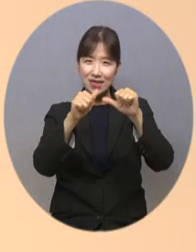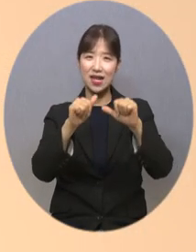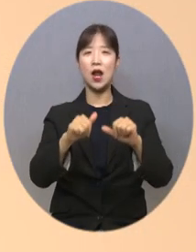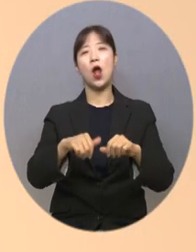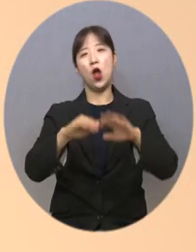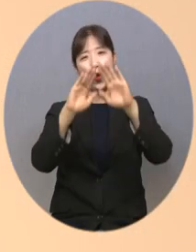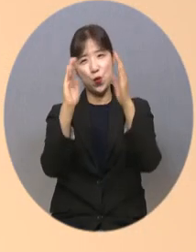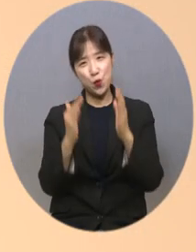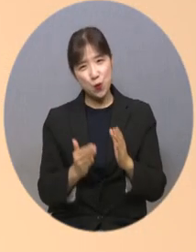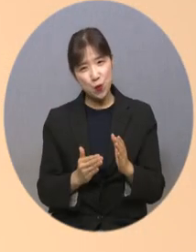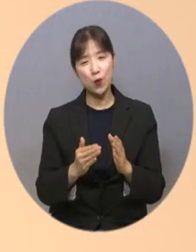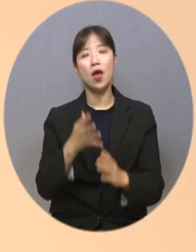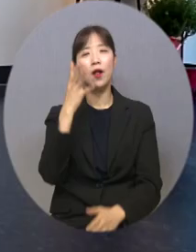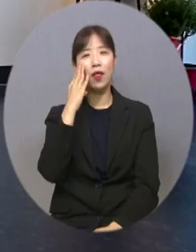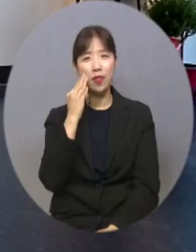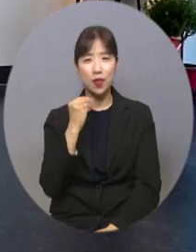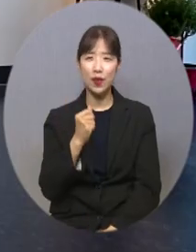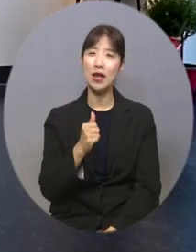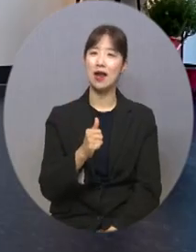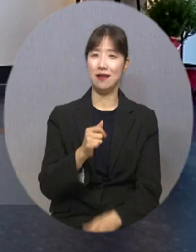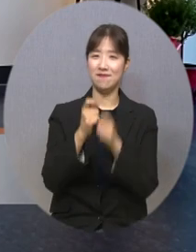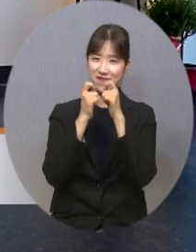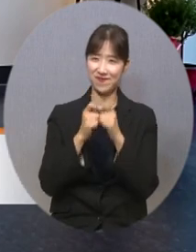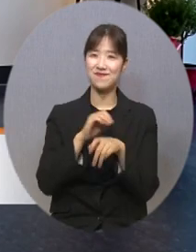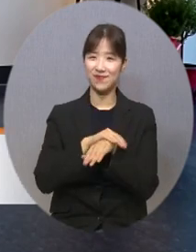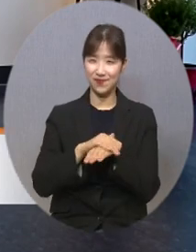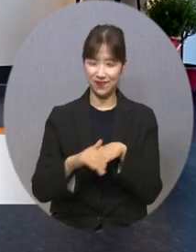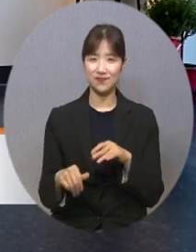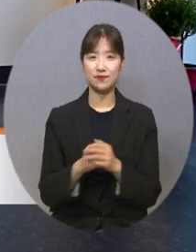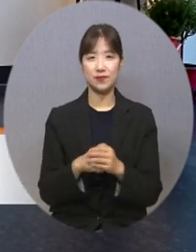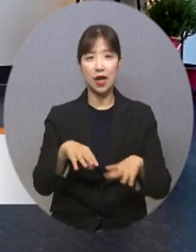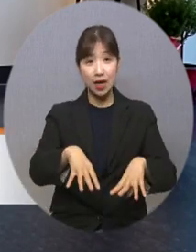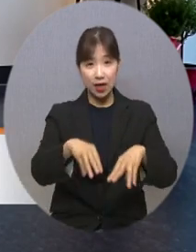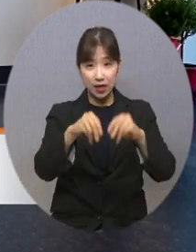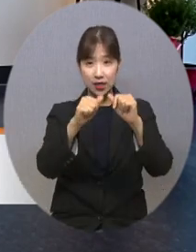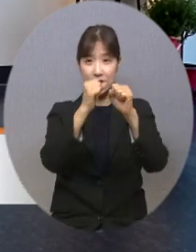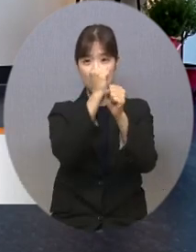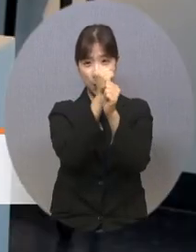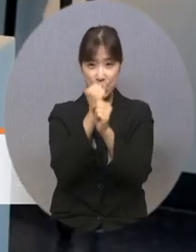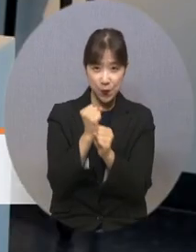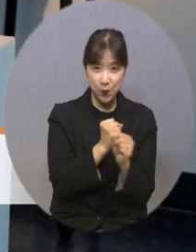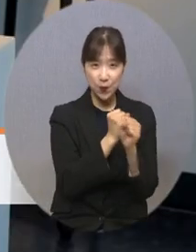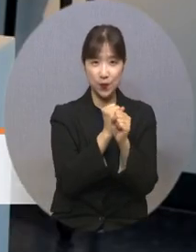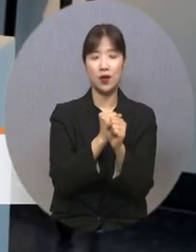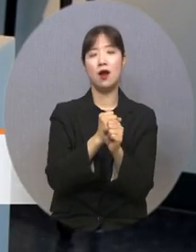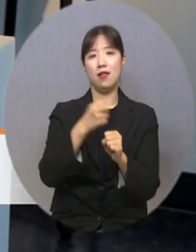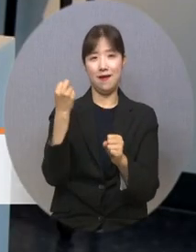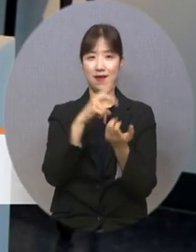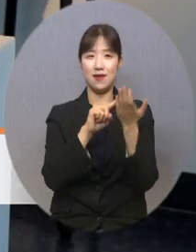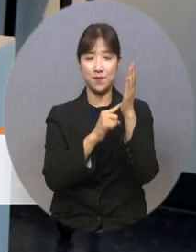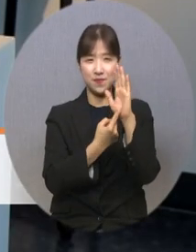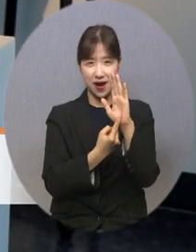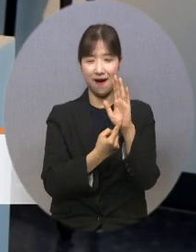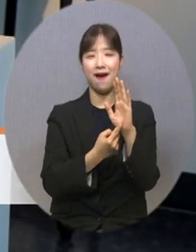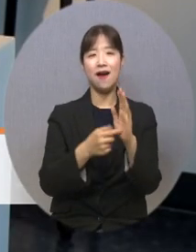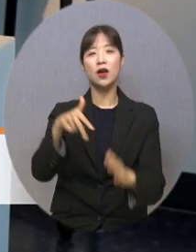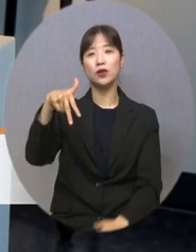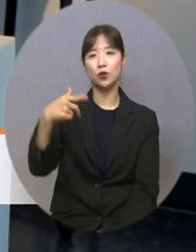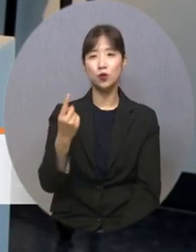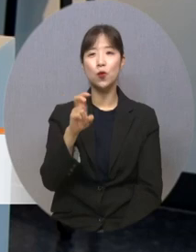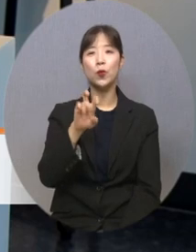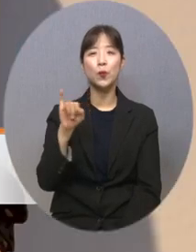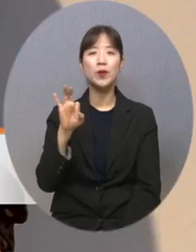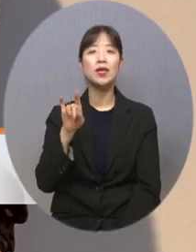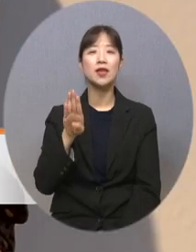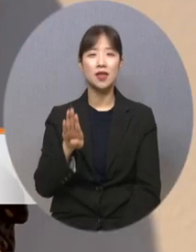정겨움이 교차합니다. 흙을 빚어 재탄생시키는 테라코타 작가로 알려진 조미엽 작가의